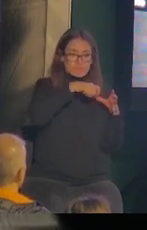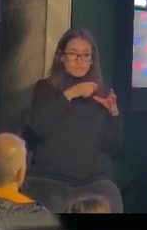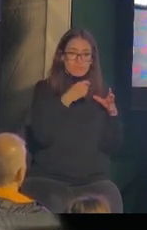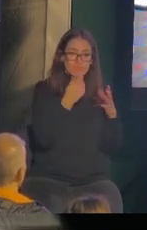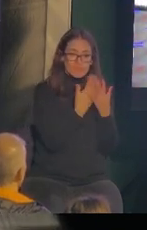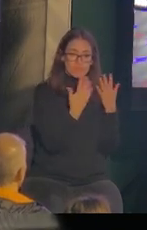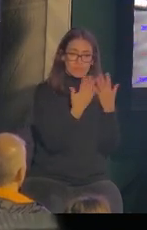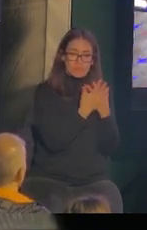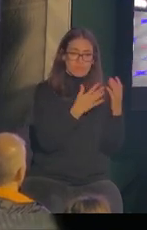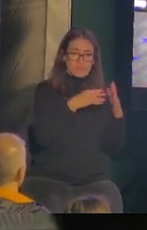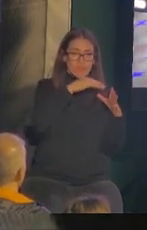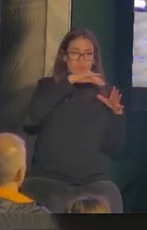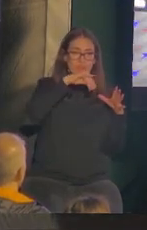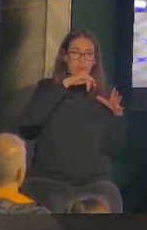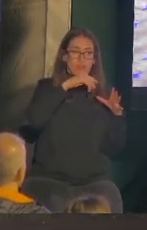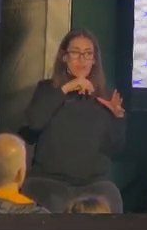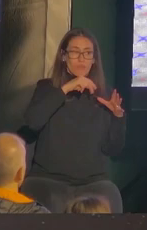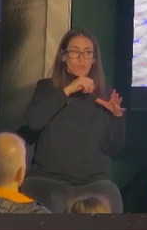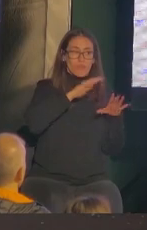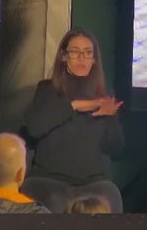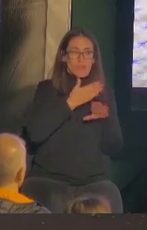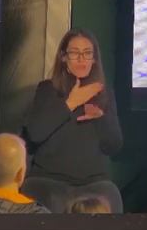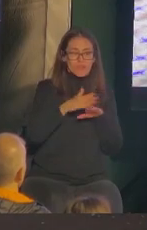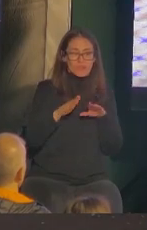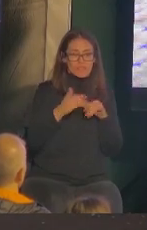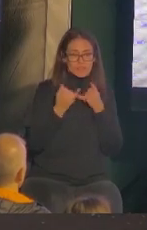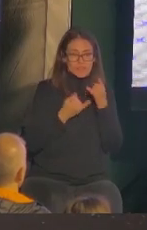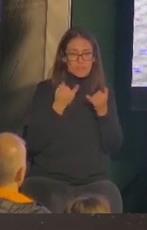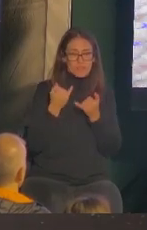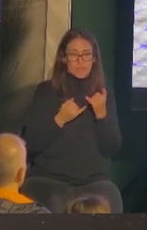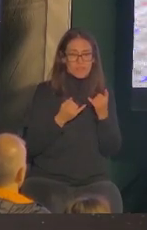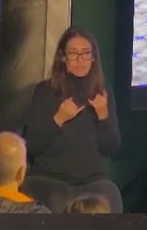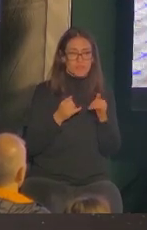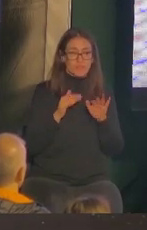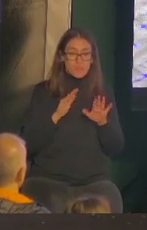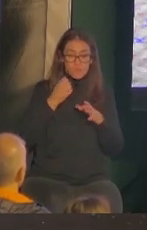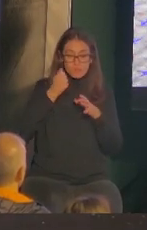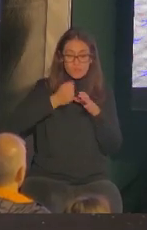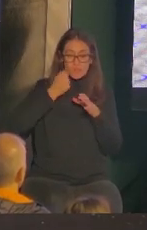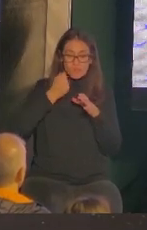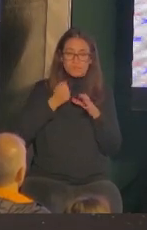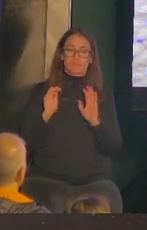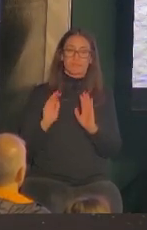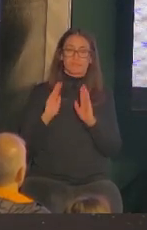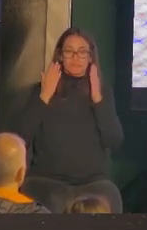Però d'aquesta manera m'asseguro de no trobar-me cap trosset